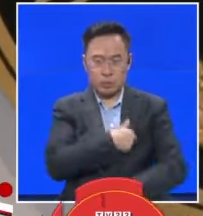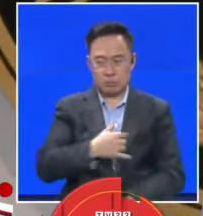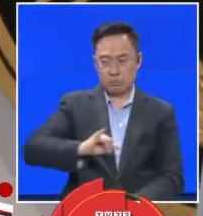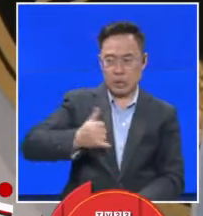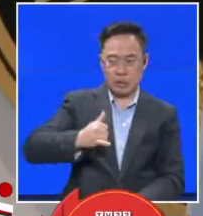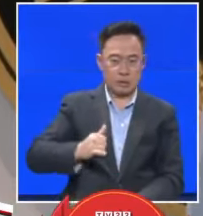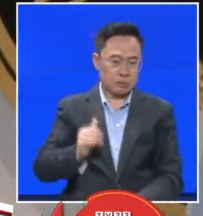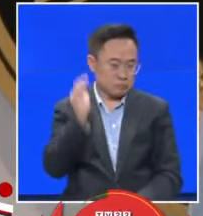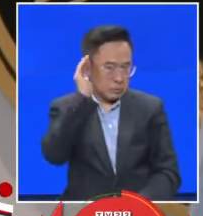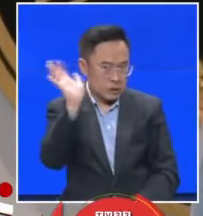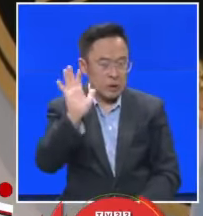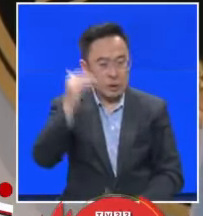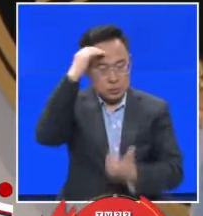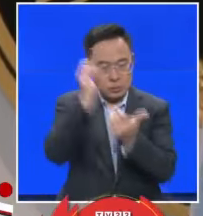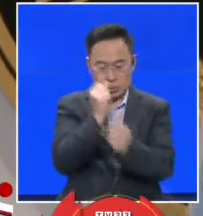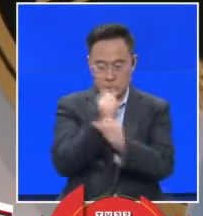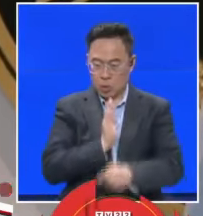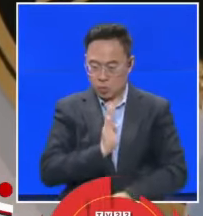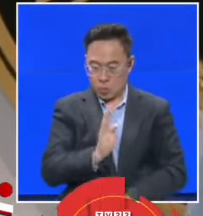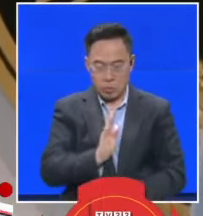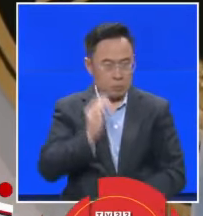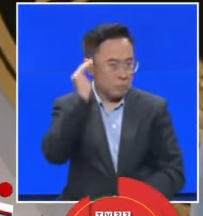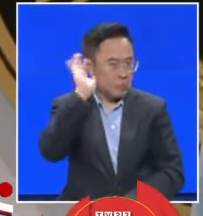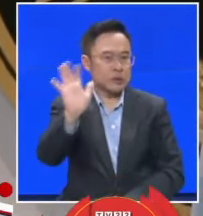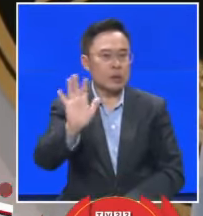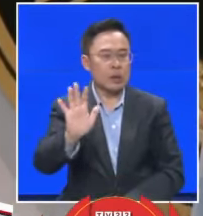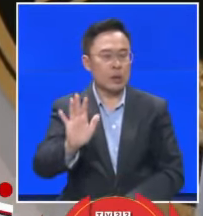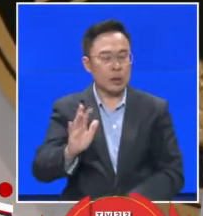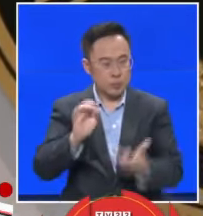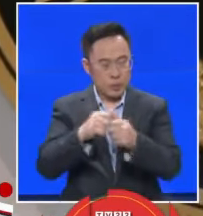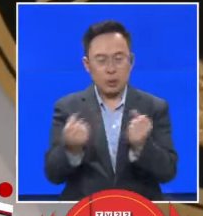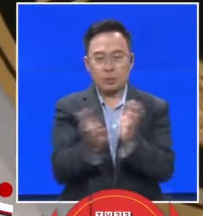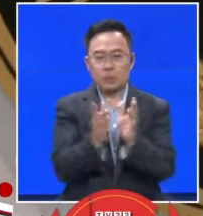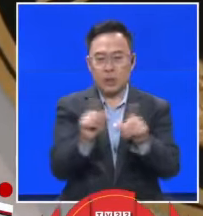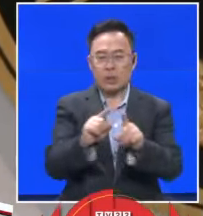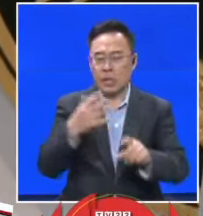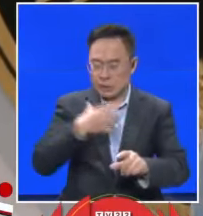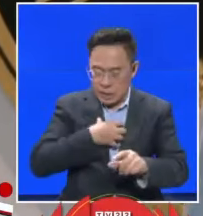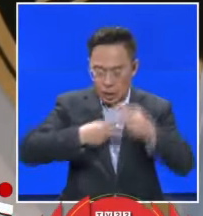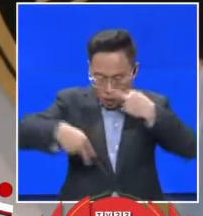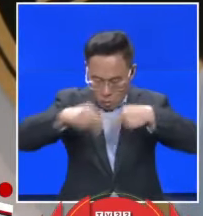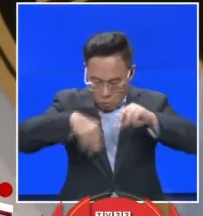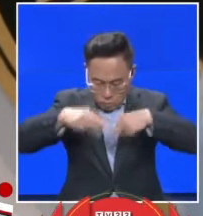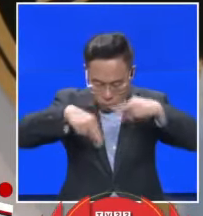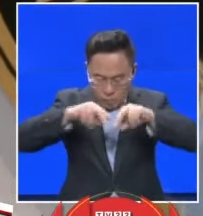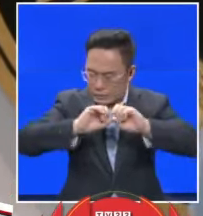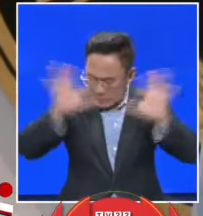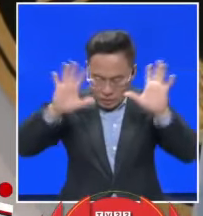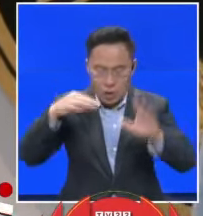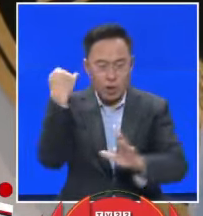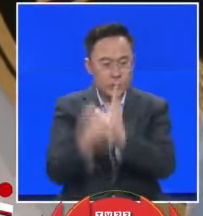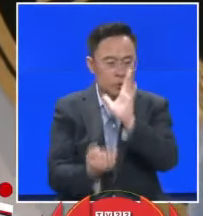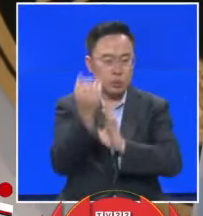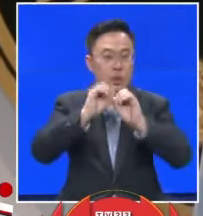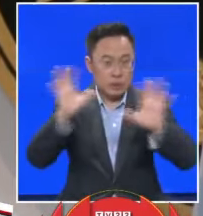นหลักก็ให้ต้องให้ความเป็นธรรมกับทุกๆฝ่ายด้วยเหมือนกันนะครับที่ถูกกล่าวโทษด้วยนะครับผมเชื่อว่าทุกคนเป็นผู้ใหญ่กันแล้วนะครับควรที่